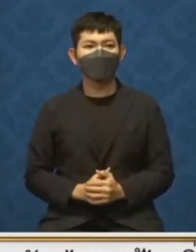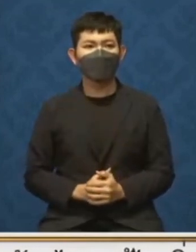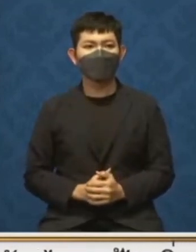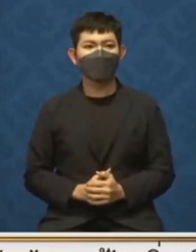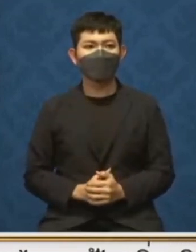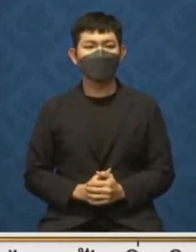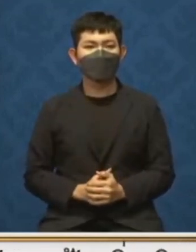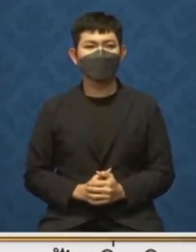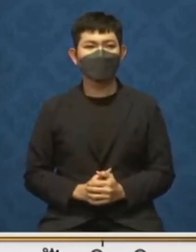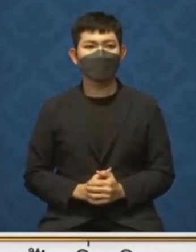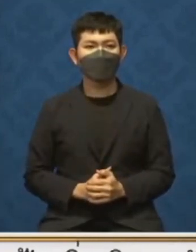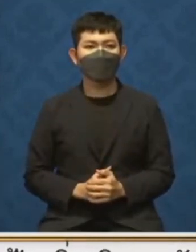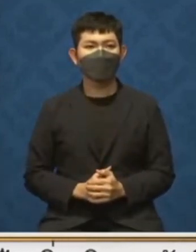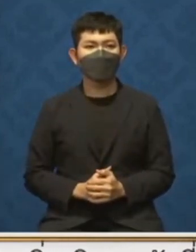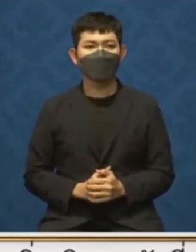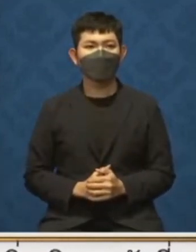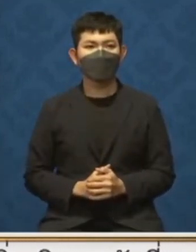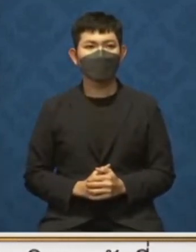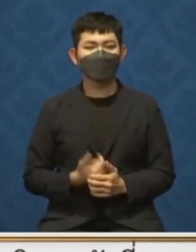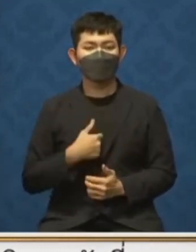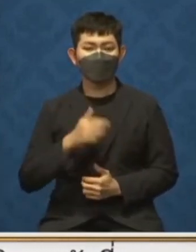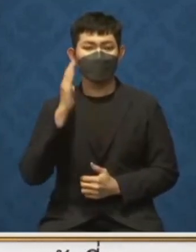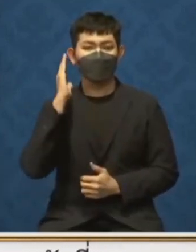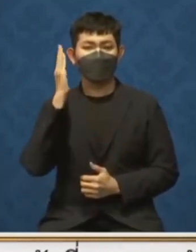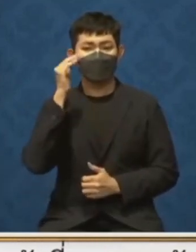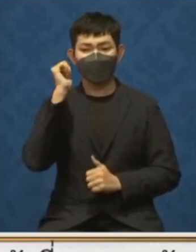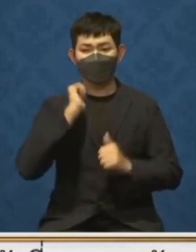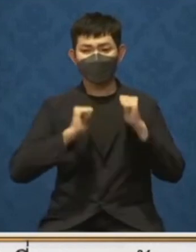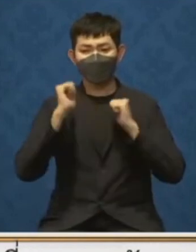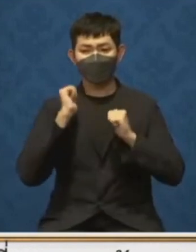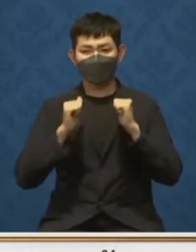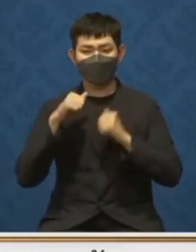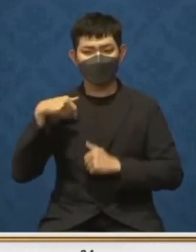พระเอกเดินยังไงก็เป็นพระเอกอยู่วันยังค่ำ